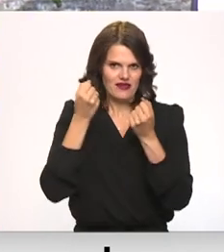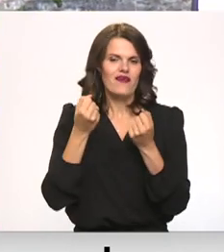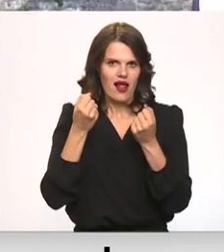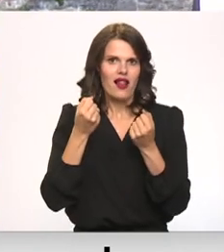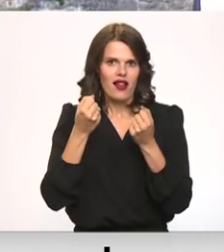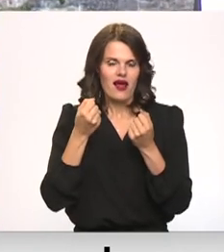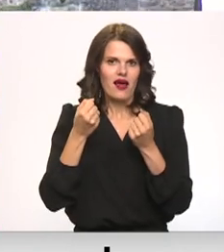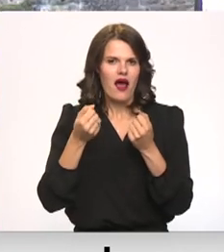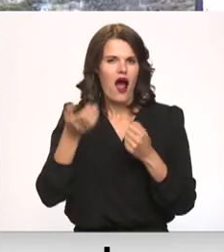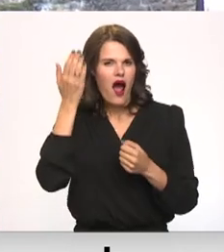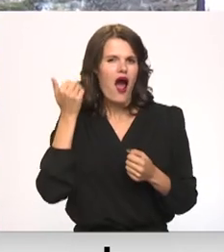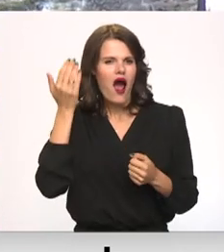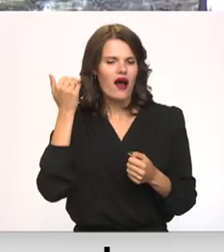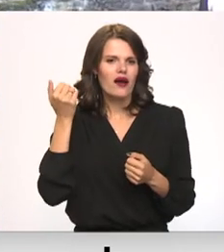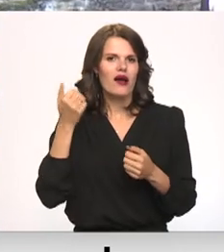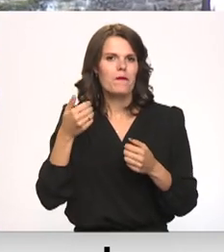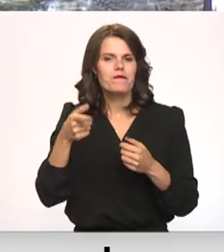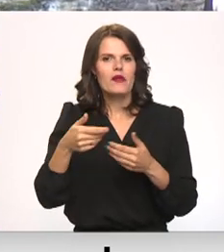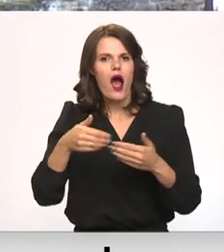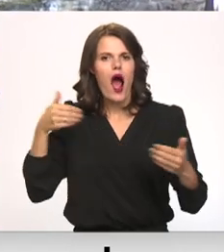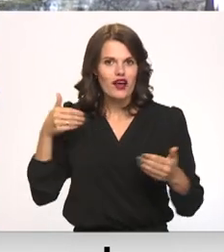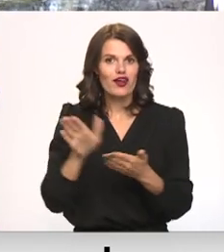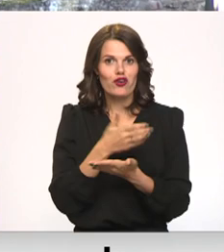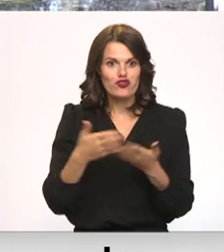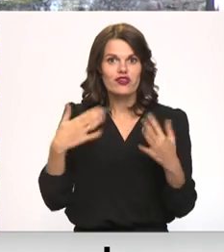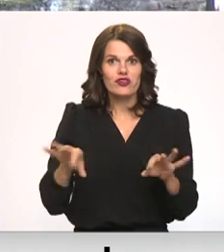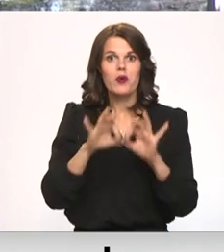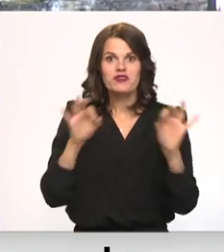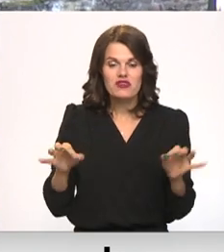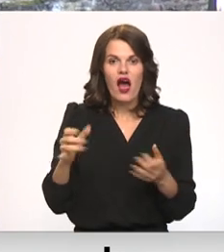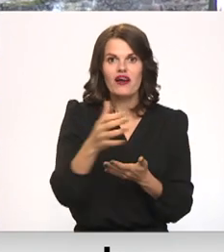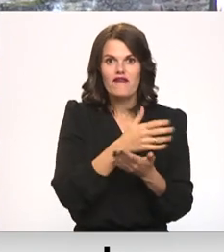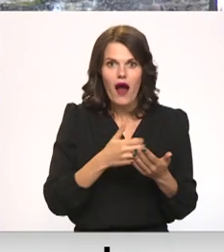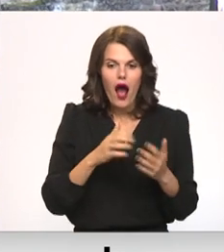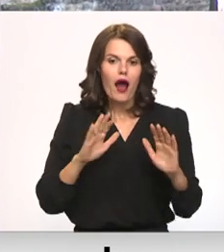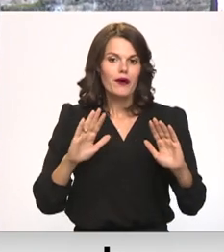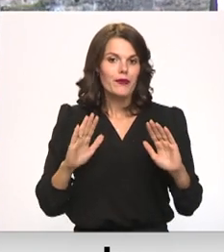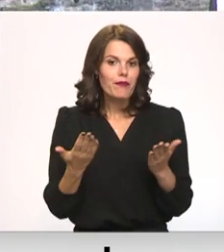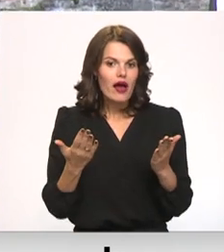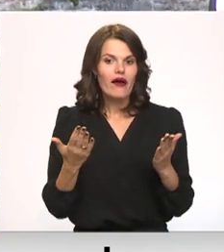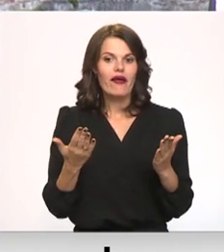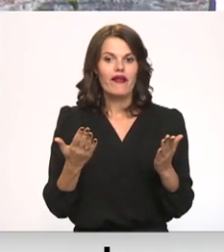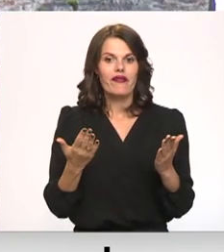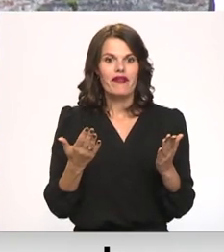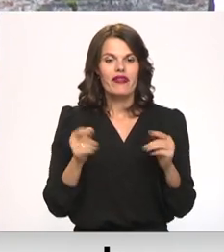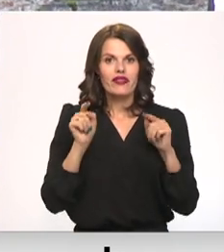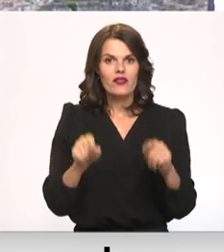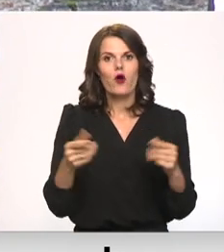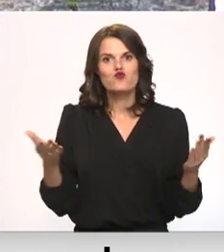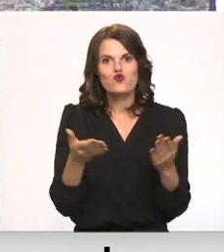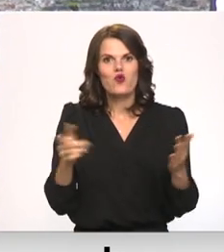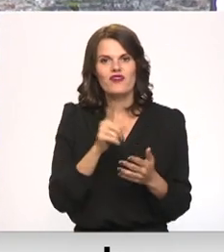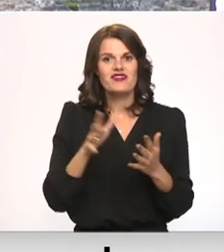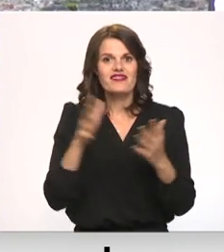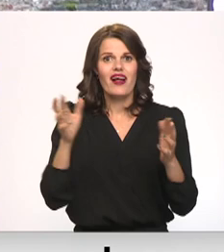Tās agrākās jau tā kā it kā jau ir, jau sākām vākt, bet tās, kurām